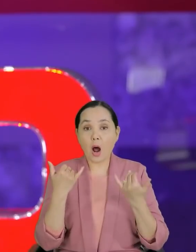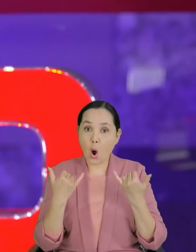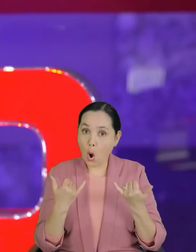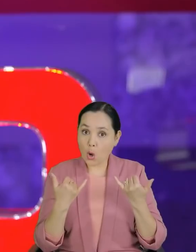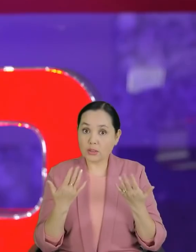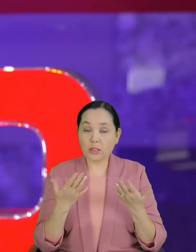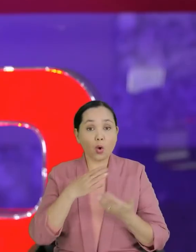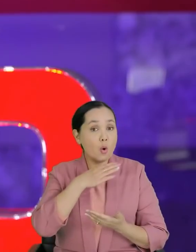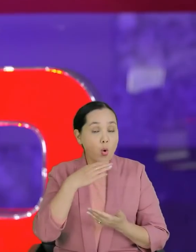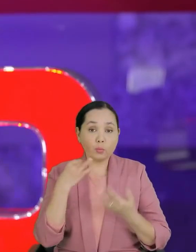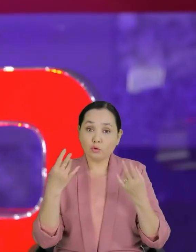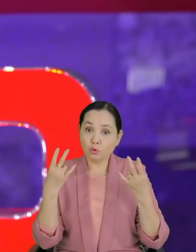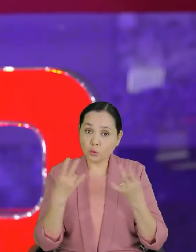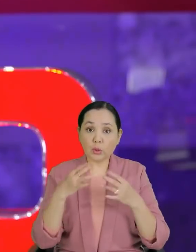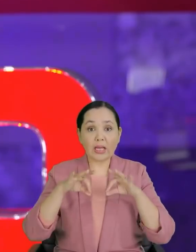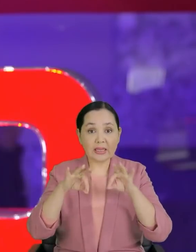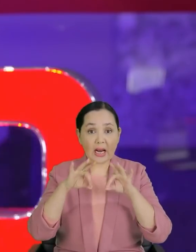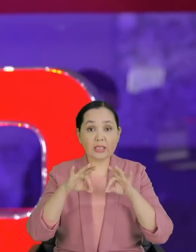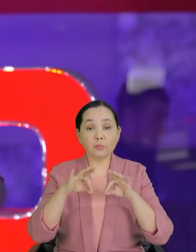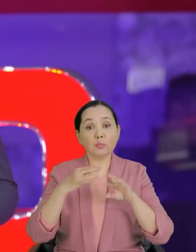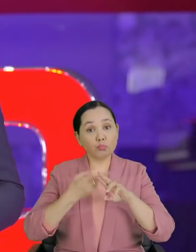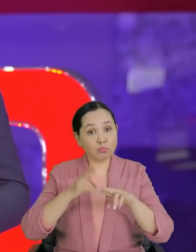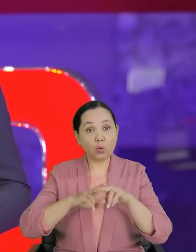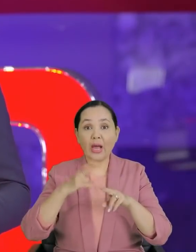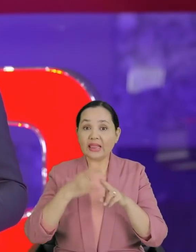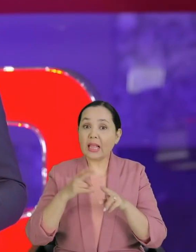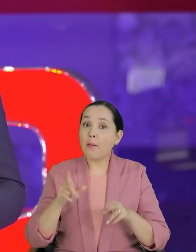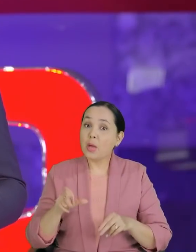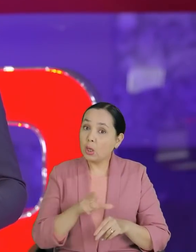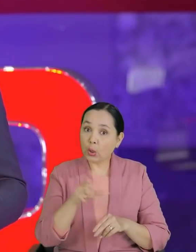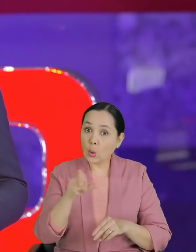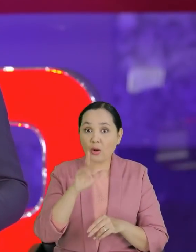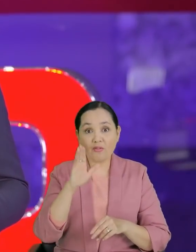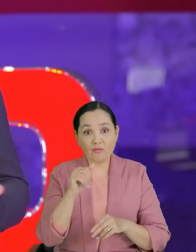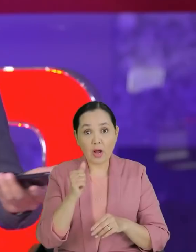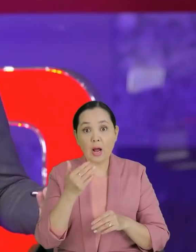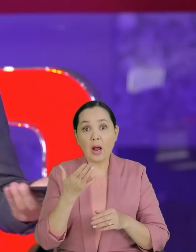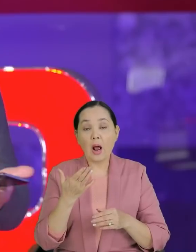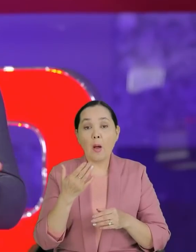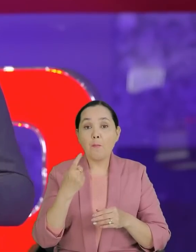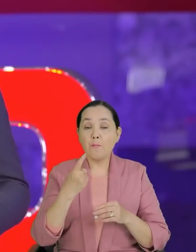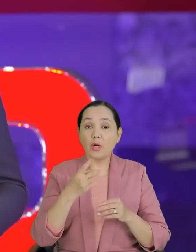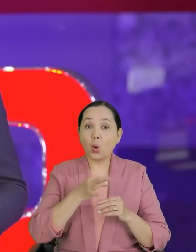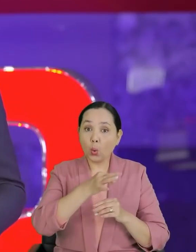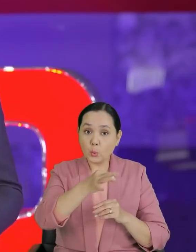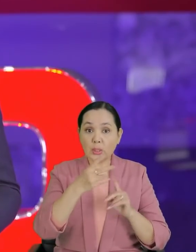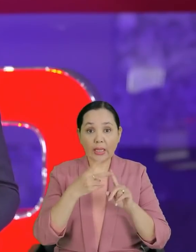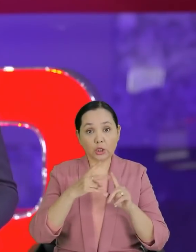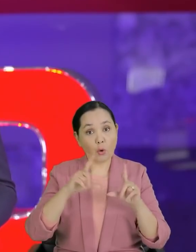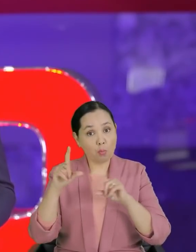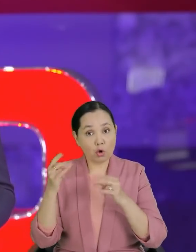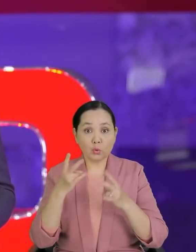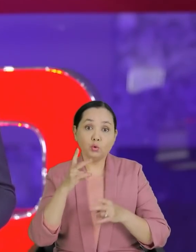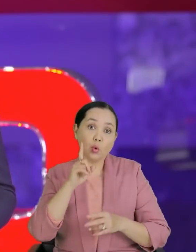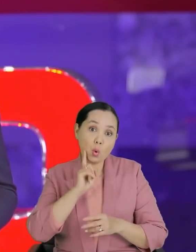hozir ko'pchilik uchun qulay transport vositasi bu temir yo'llar va bir hududdan ikkinchisiga borish uchun